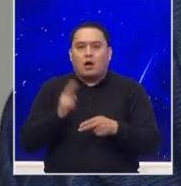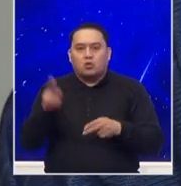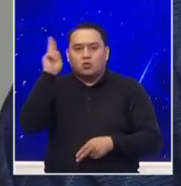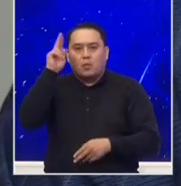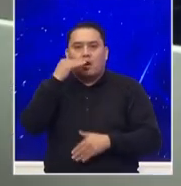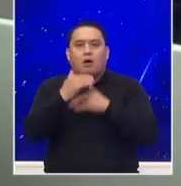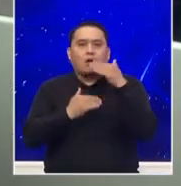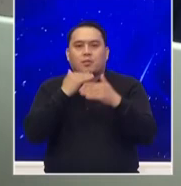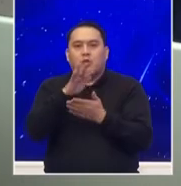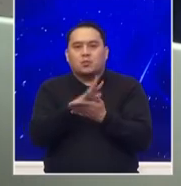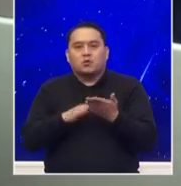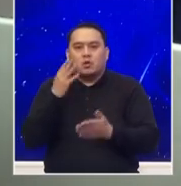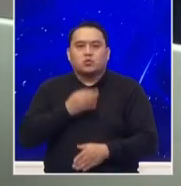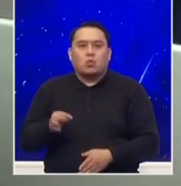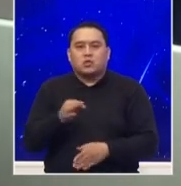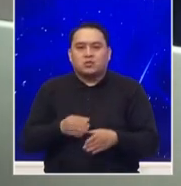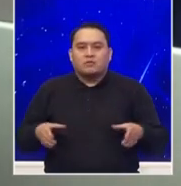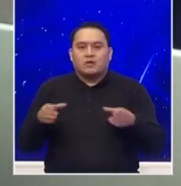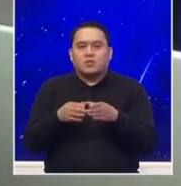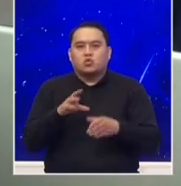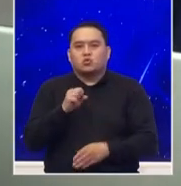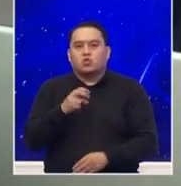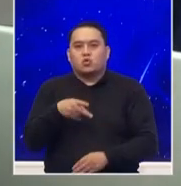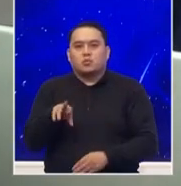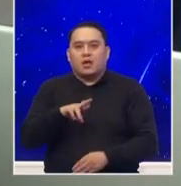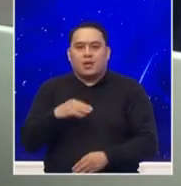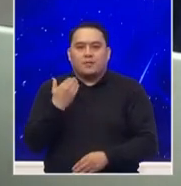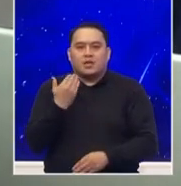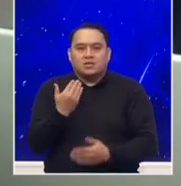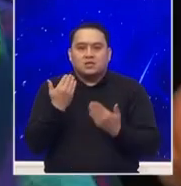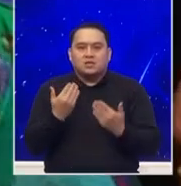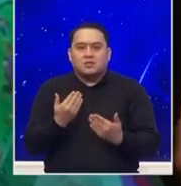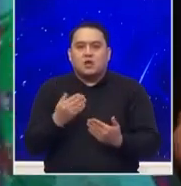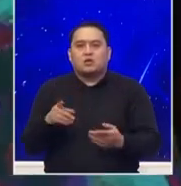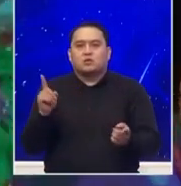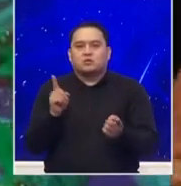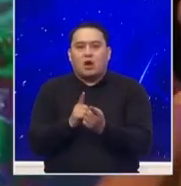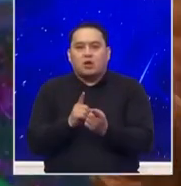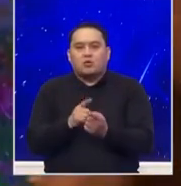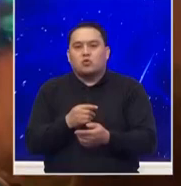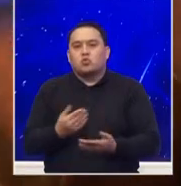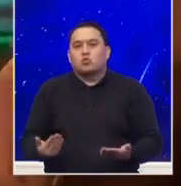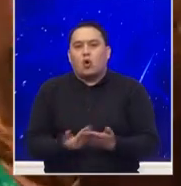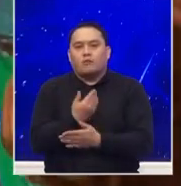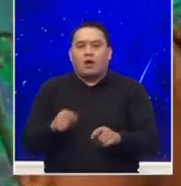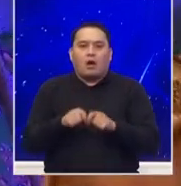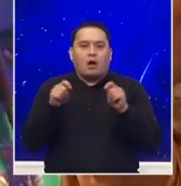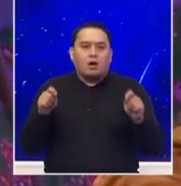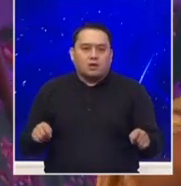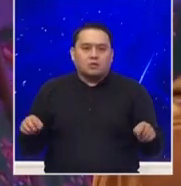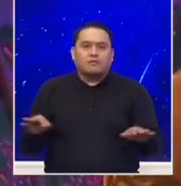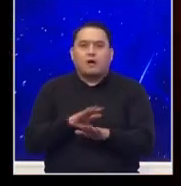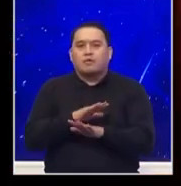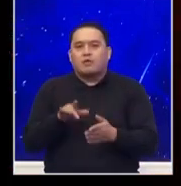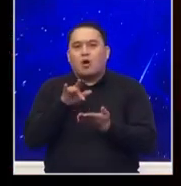учебы его карьера продолжилась в Алматинской областной филармонии имени Суинбая. Здесь Бейбита ждали новые открытия, сотни